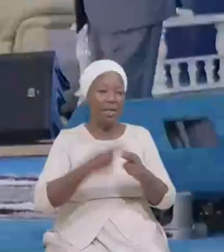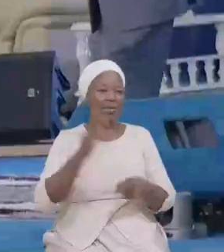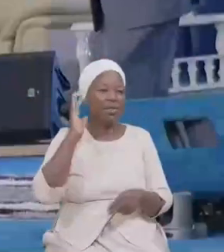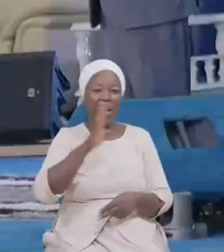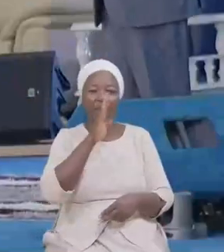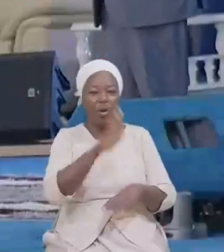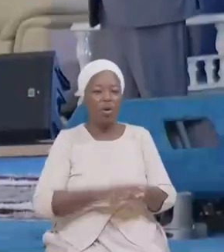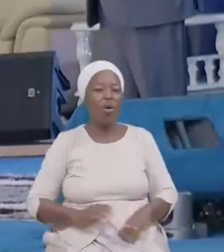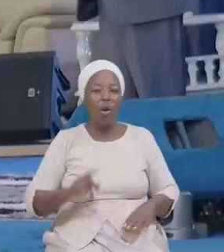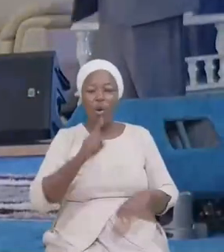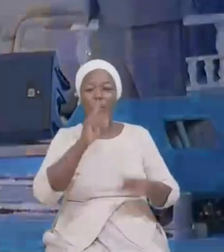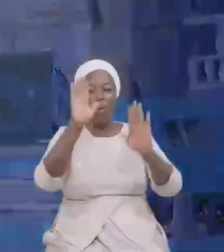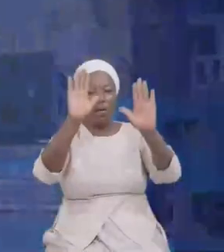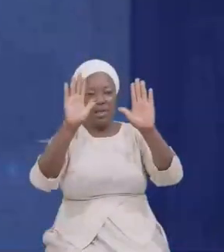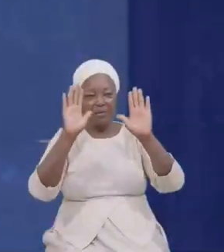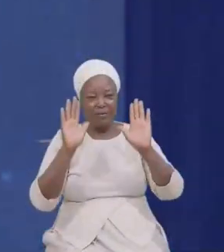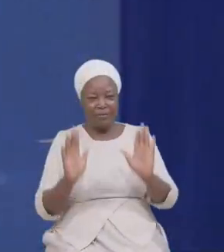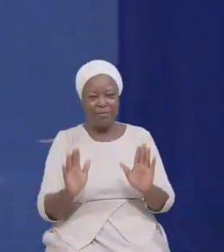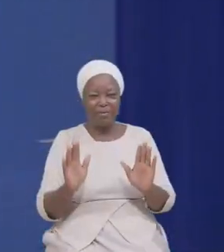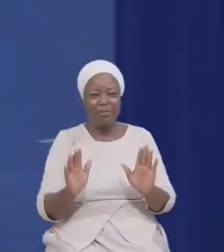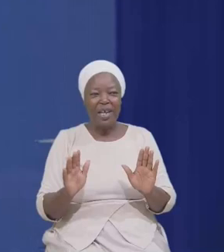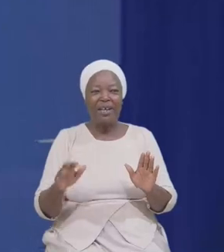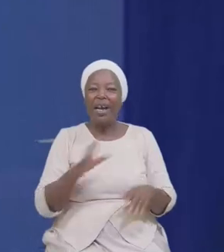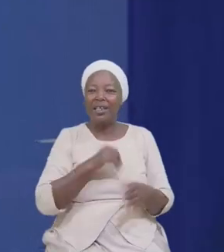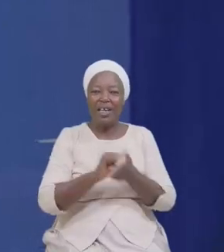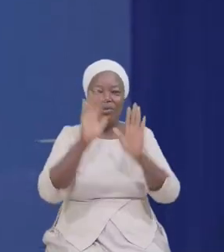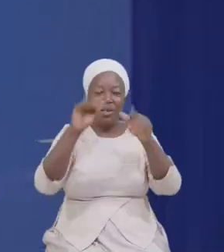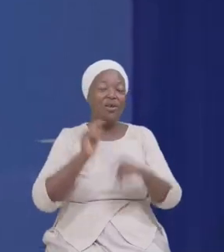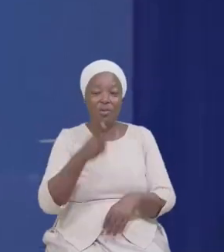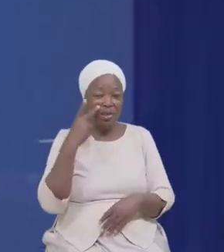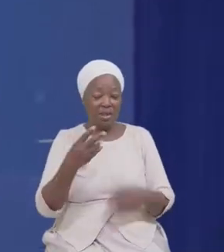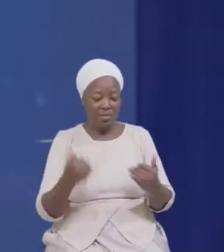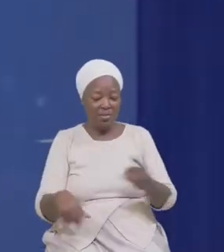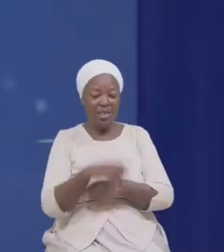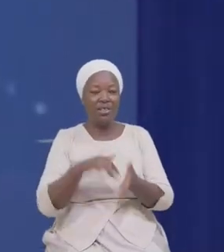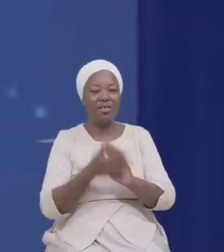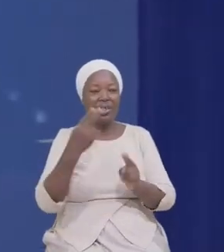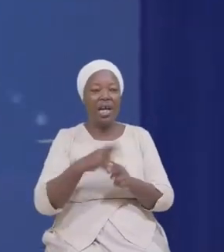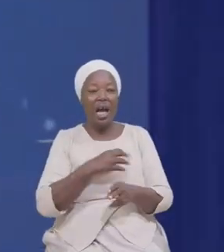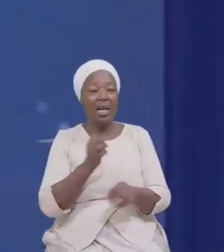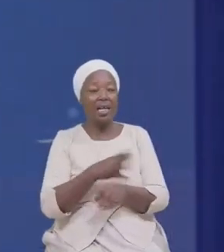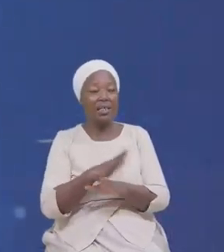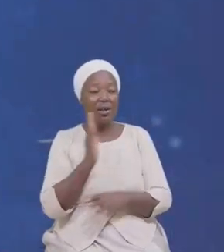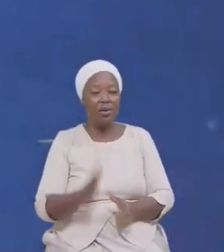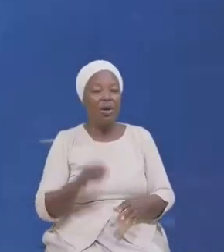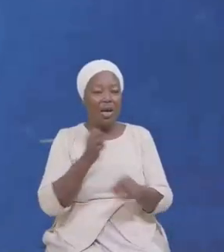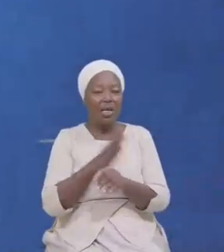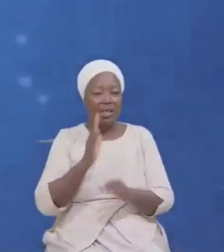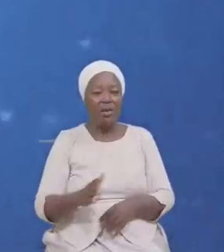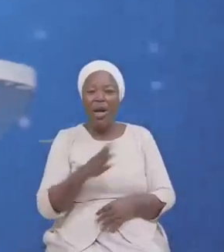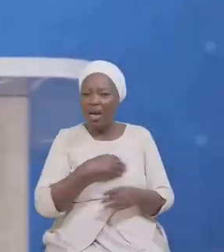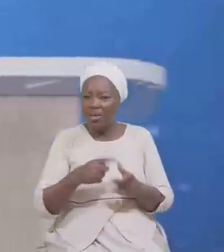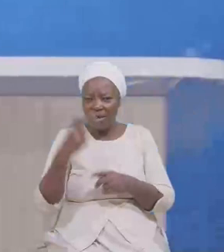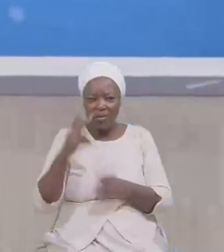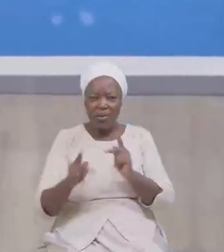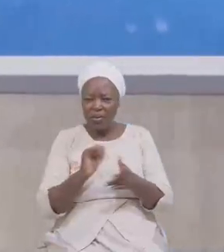admirable. Cette merveille, tu vas expérimenter ça dans ta vie. Conseiller, conseiller. Vous savez, il y a des gens qui